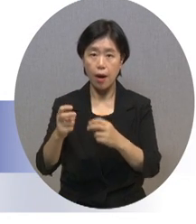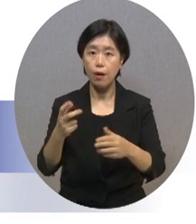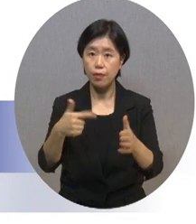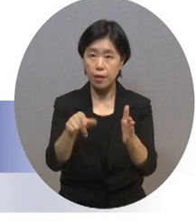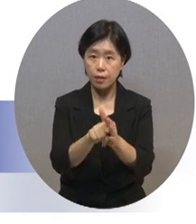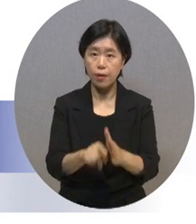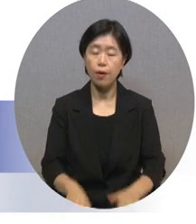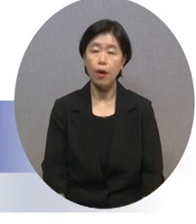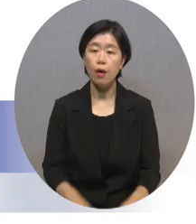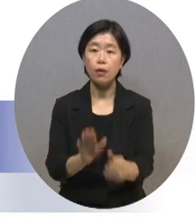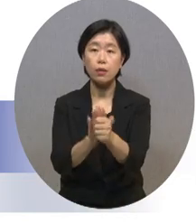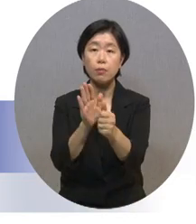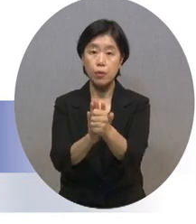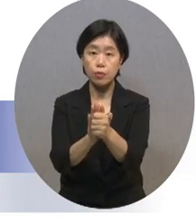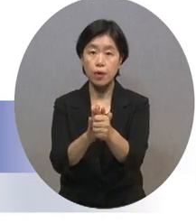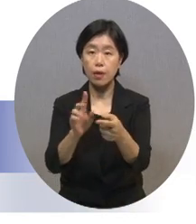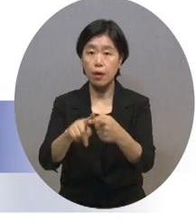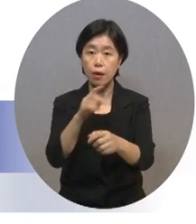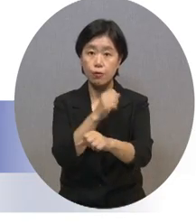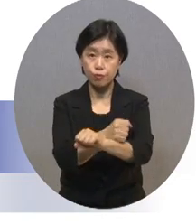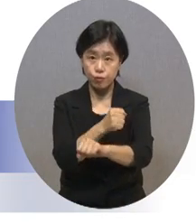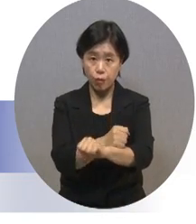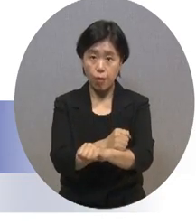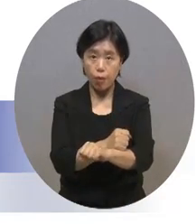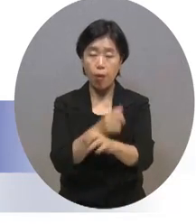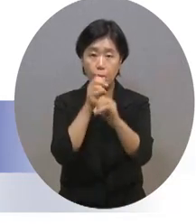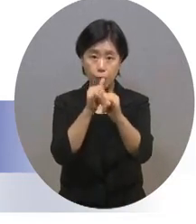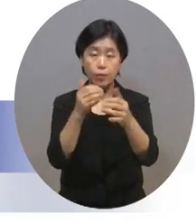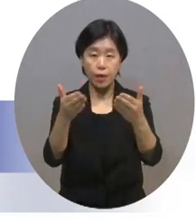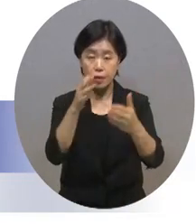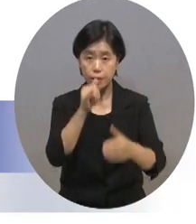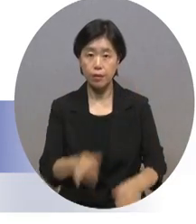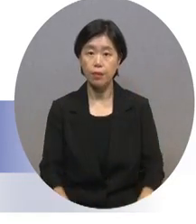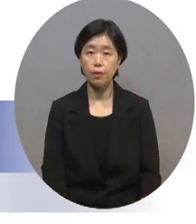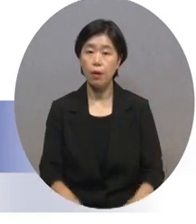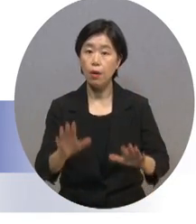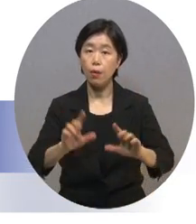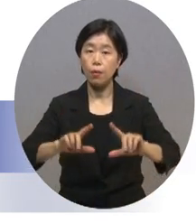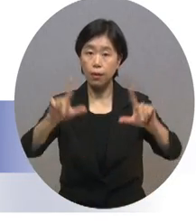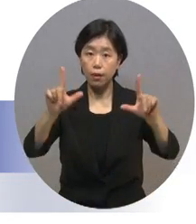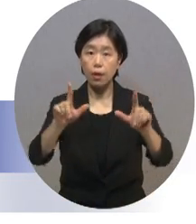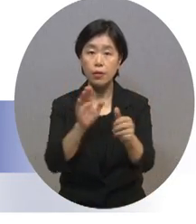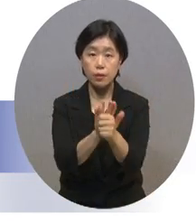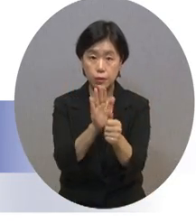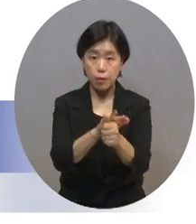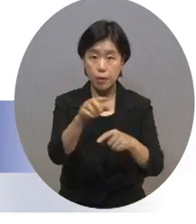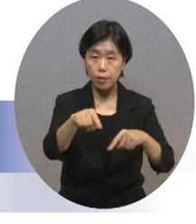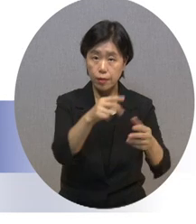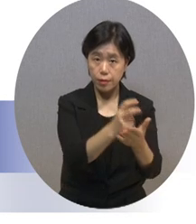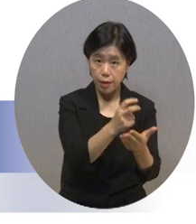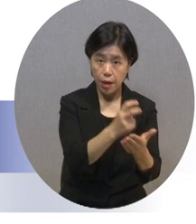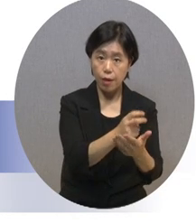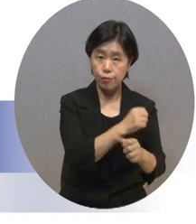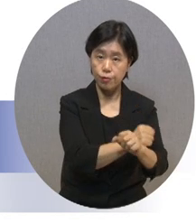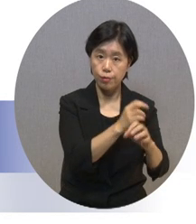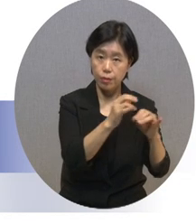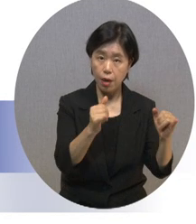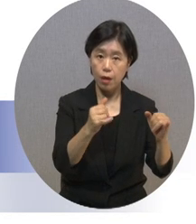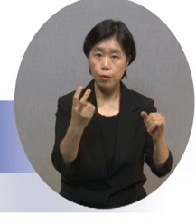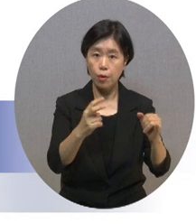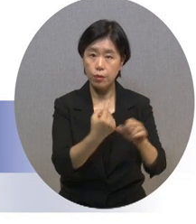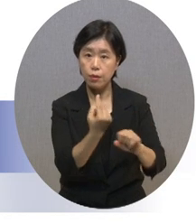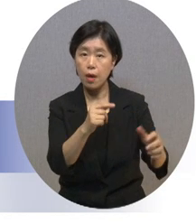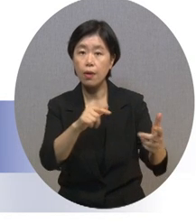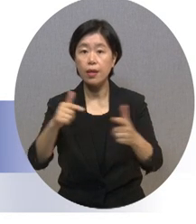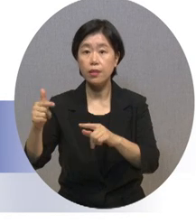기업 서포트 6공 포상을 신청받습니다 올해는 지원정책 유공자 공공구매 유공 기관 등에 대한 정부